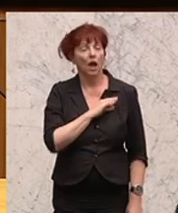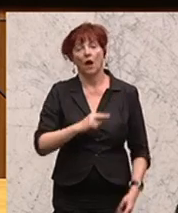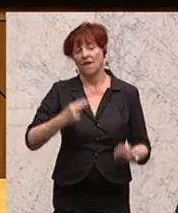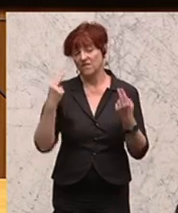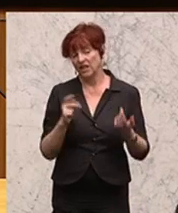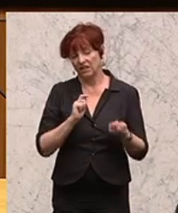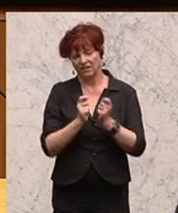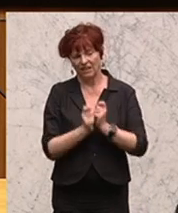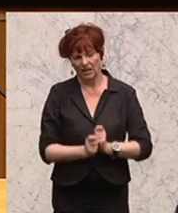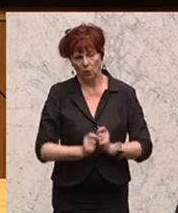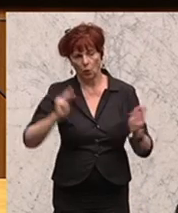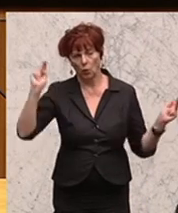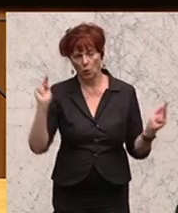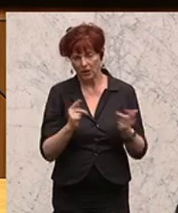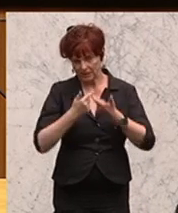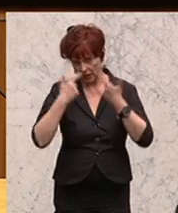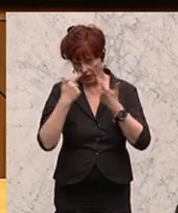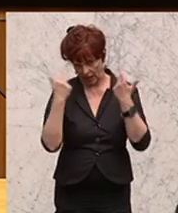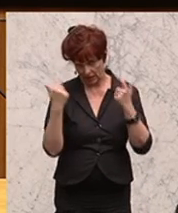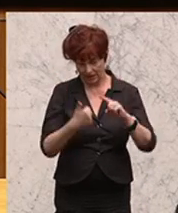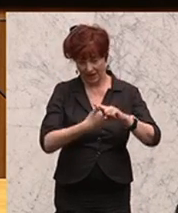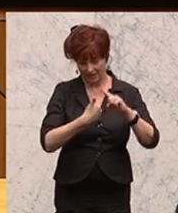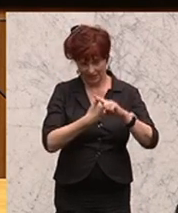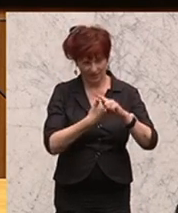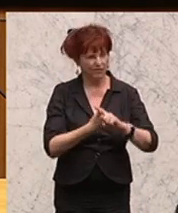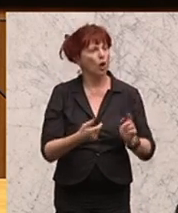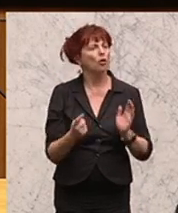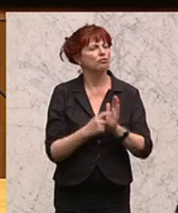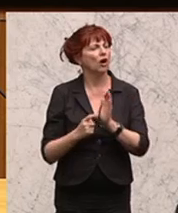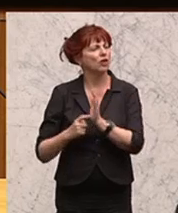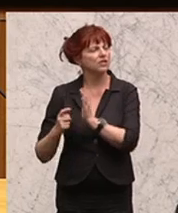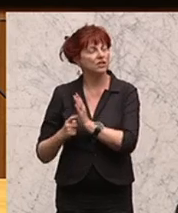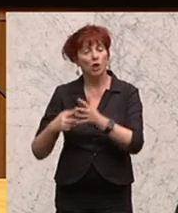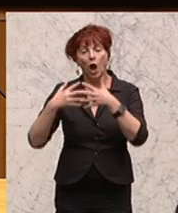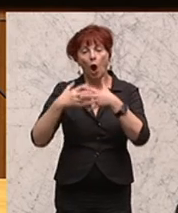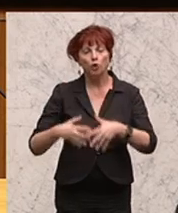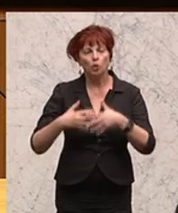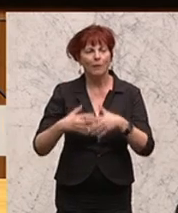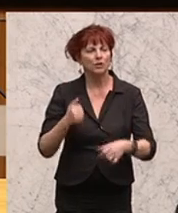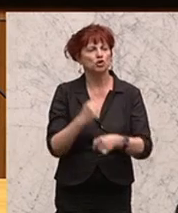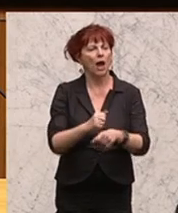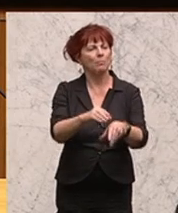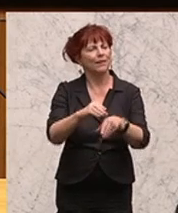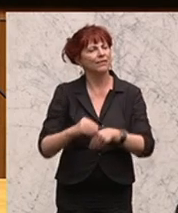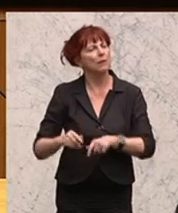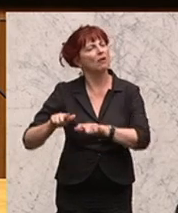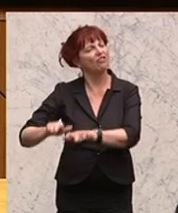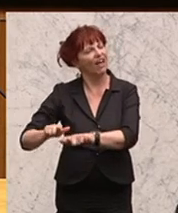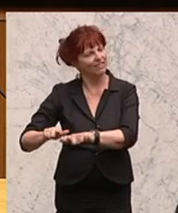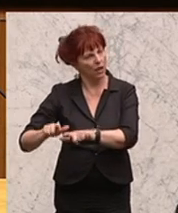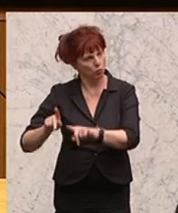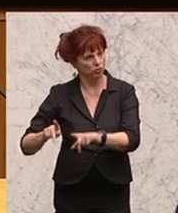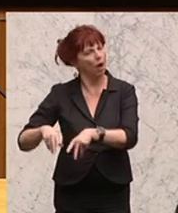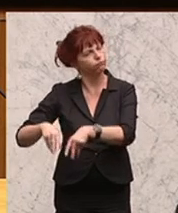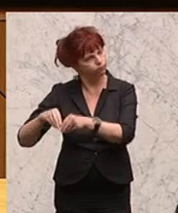wichtigsten Änderungen in aller Kürze erörtert. Zum einen werden die Voraussetzungen für die automatische Arbeitnehmerveranlagung geschaffen, wichtig für unsere Bürgerinnen